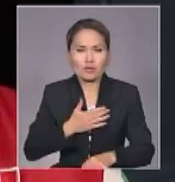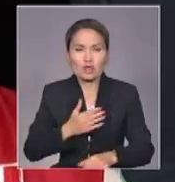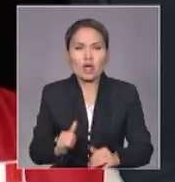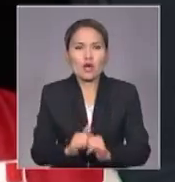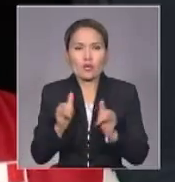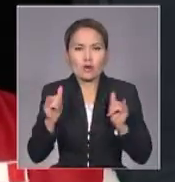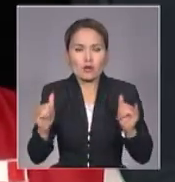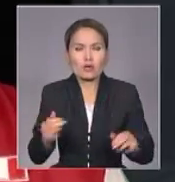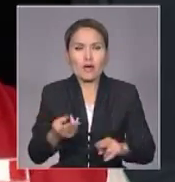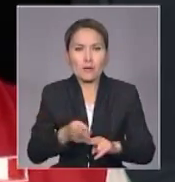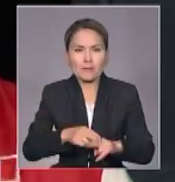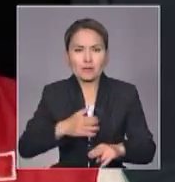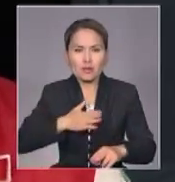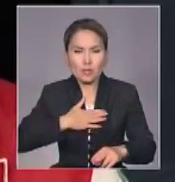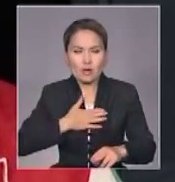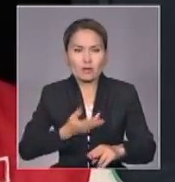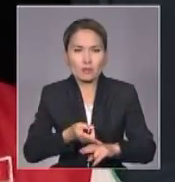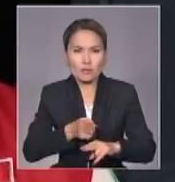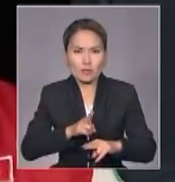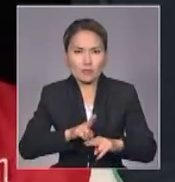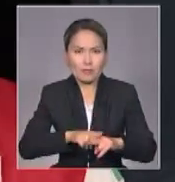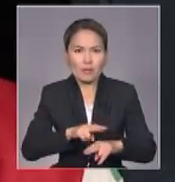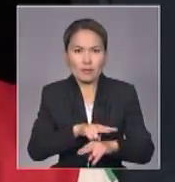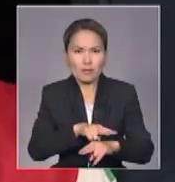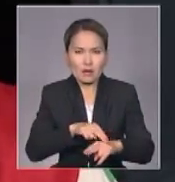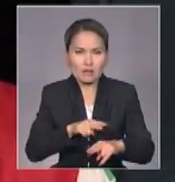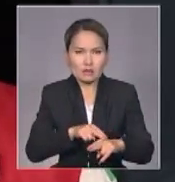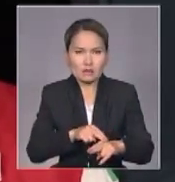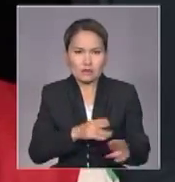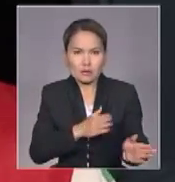аяп қалмай, барынша жәрдемдесуге тырысып жатырмыз.